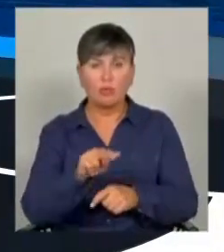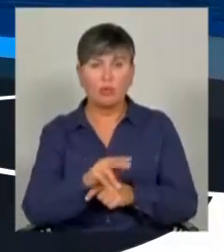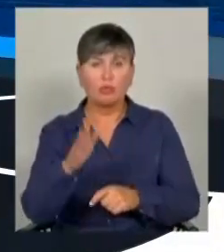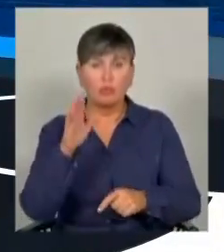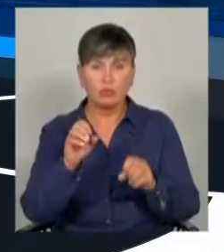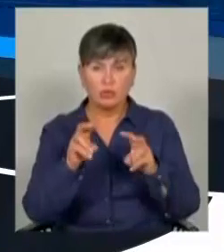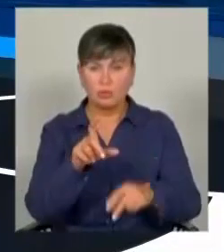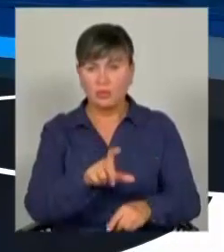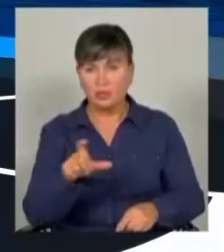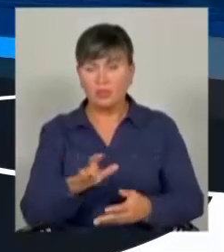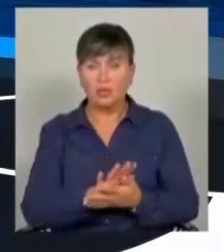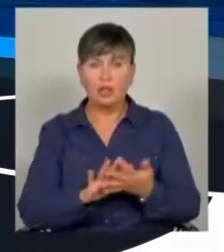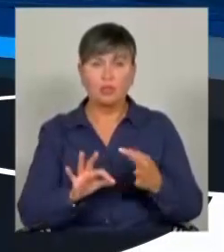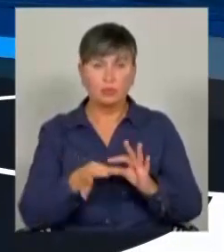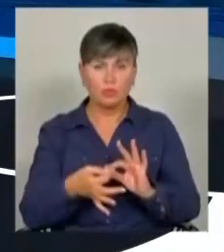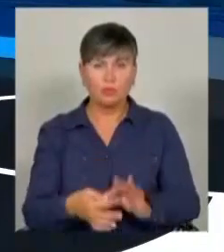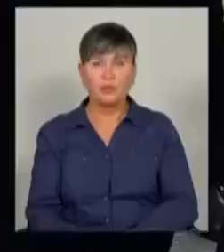специалистов, узнавала Дина Жанабекова.